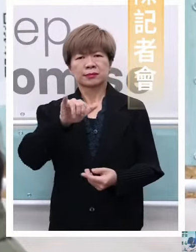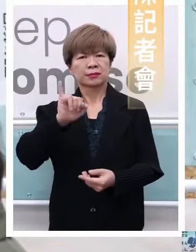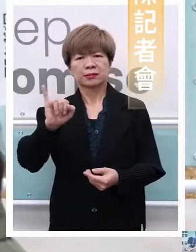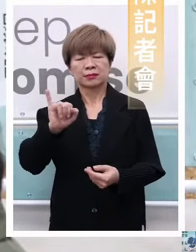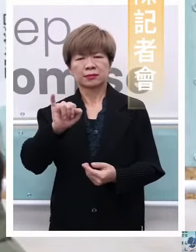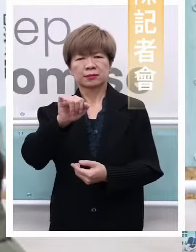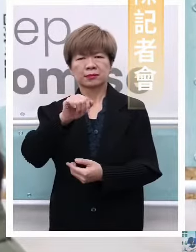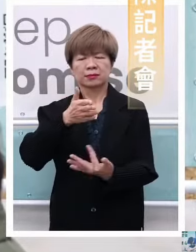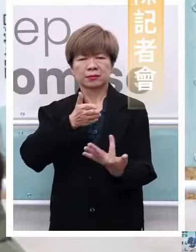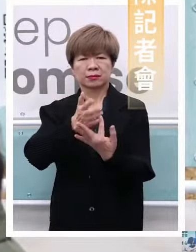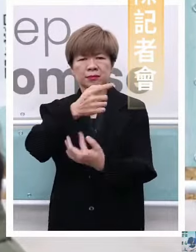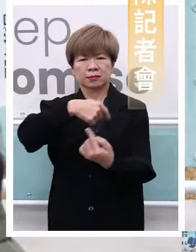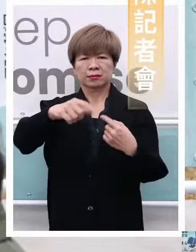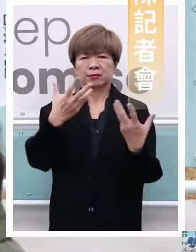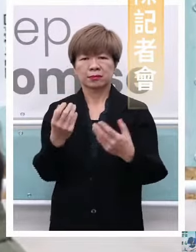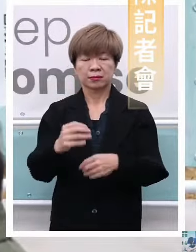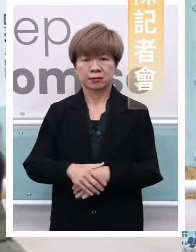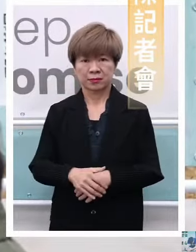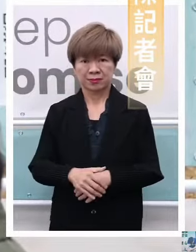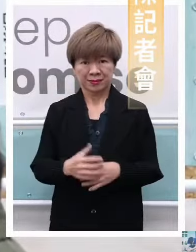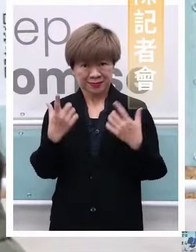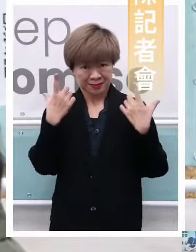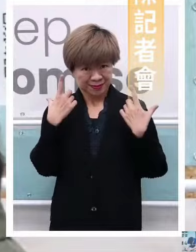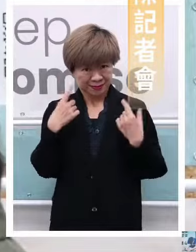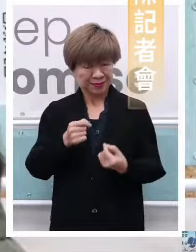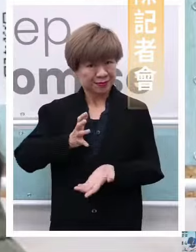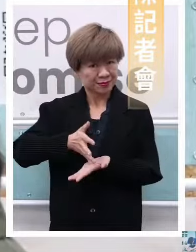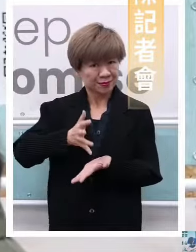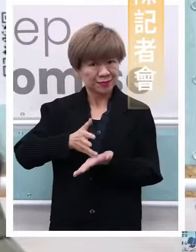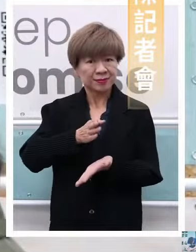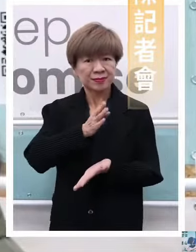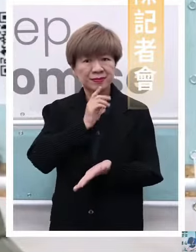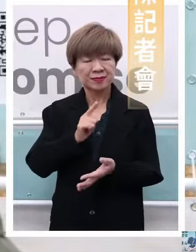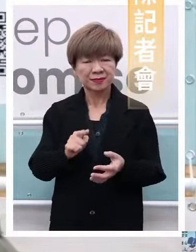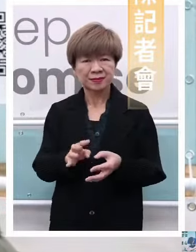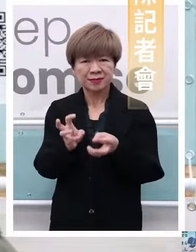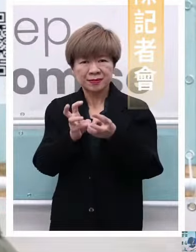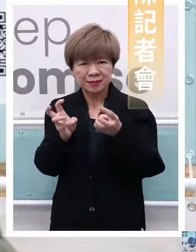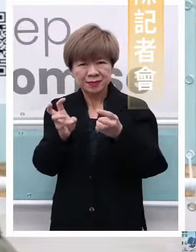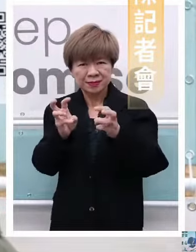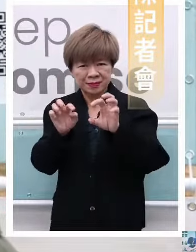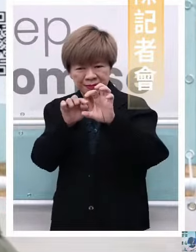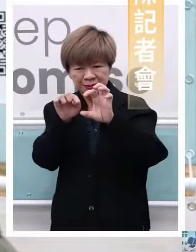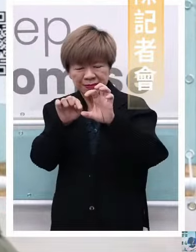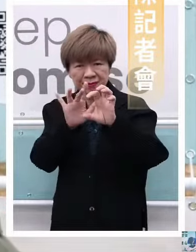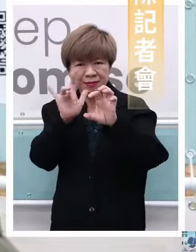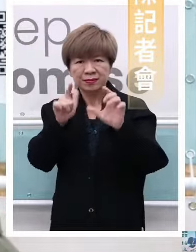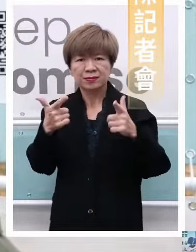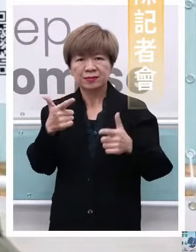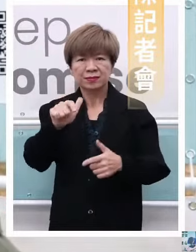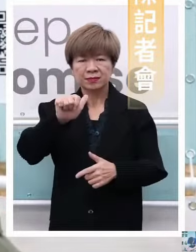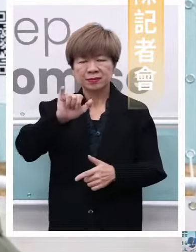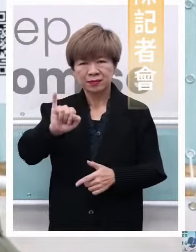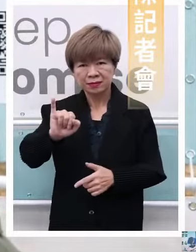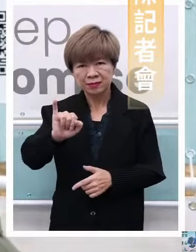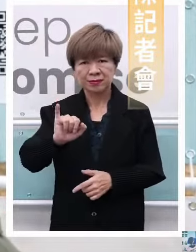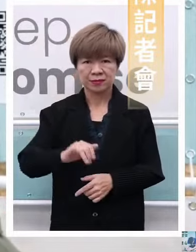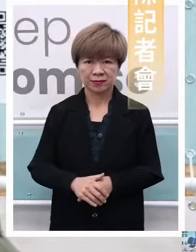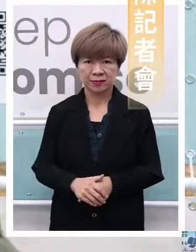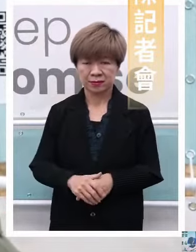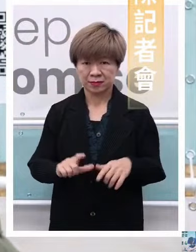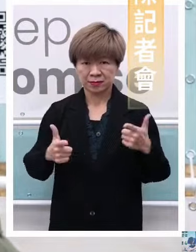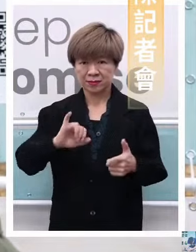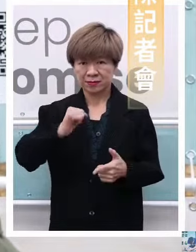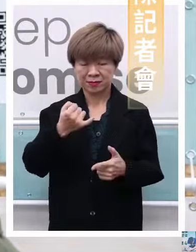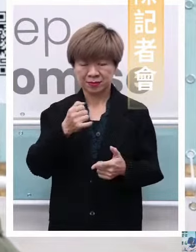位经理他说他的原话，他说他说的是系统，并不是 AI， 而且不是被筛减